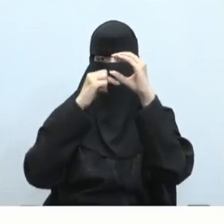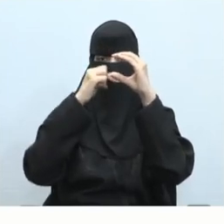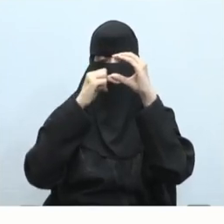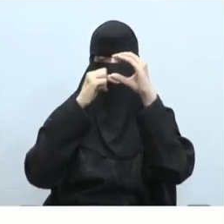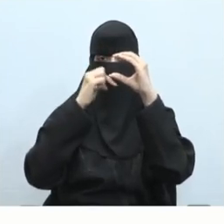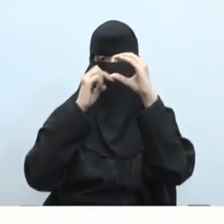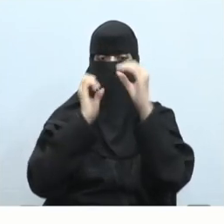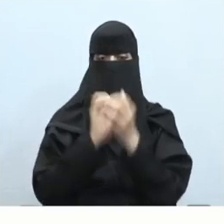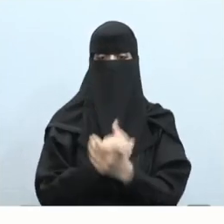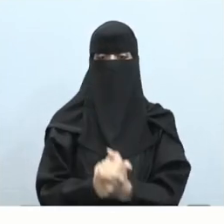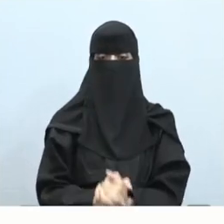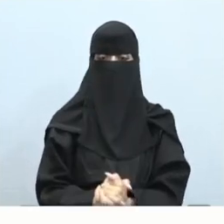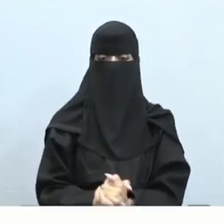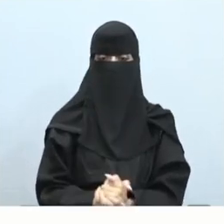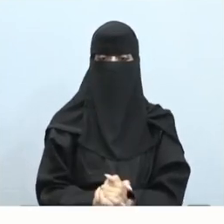القطبين